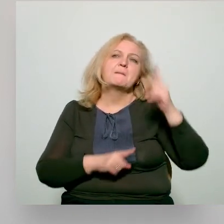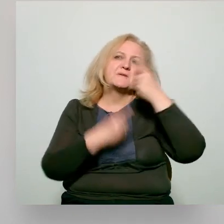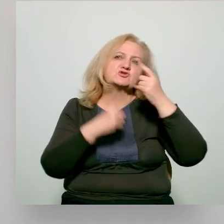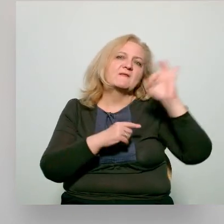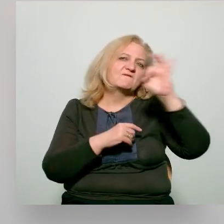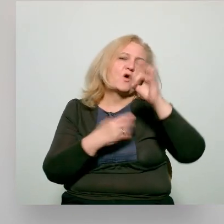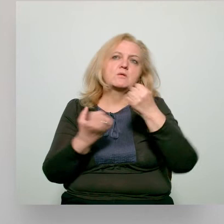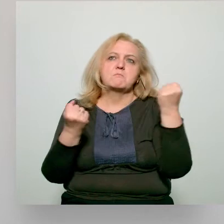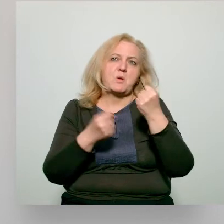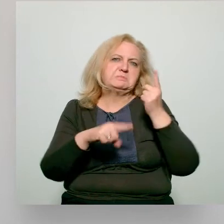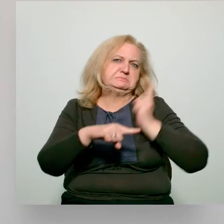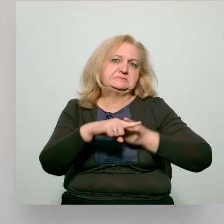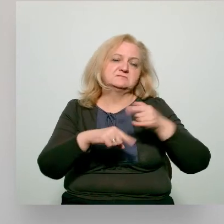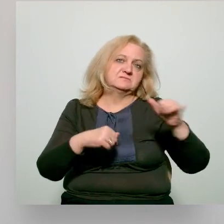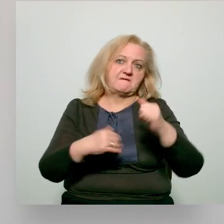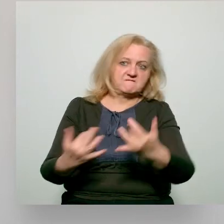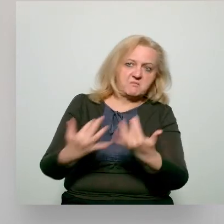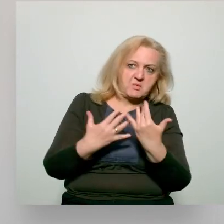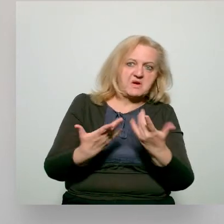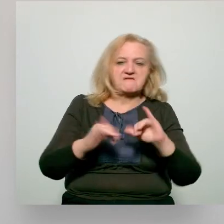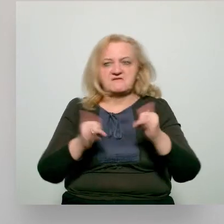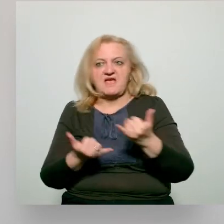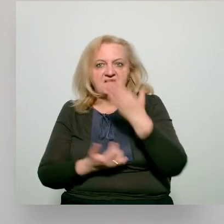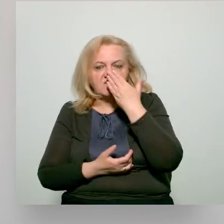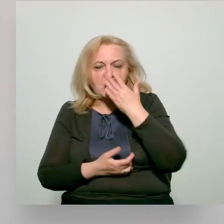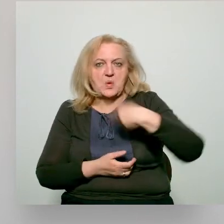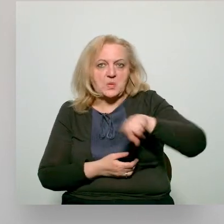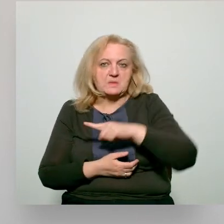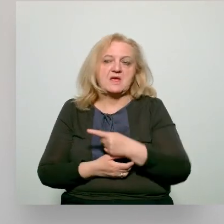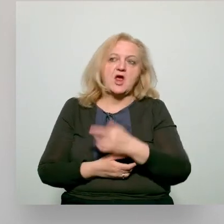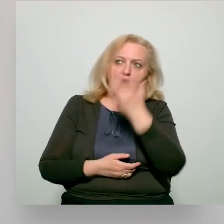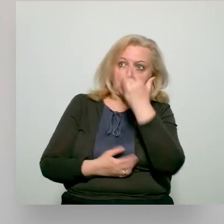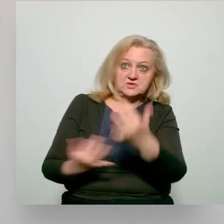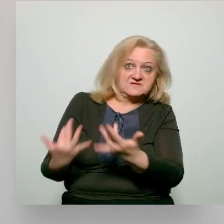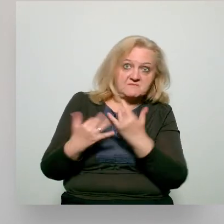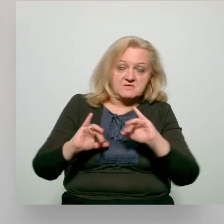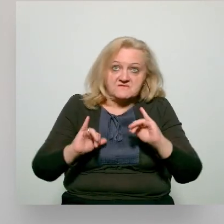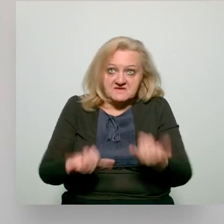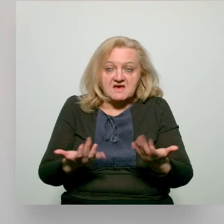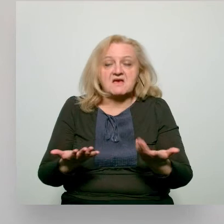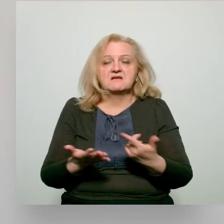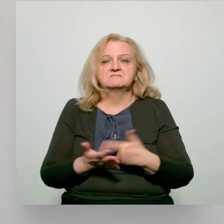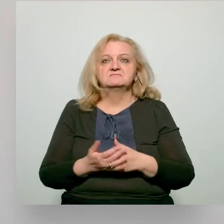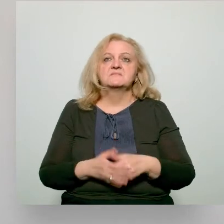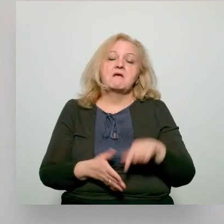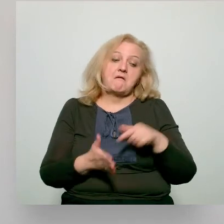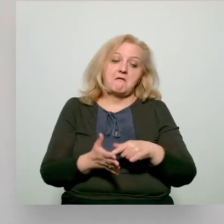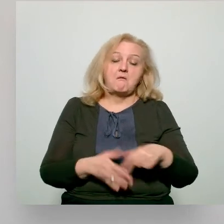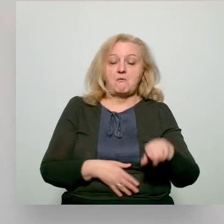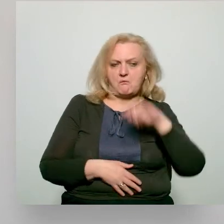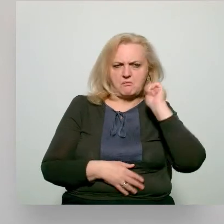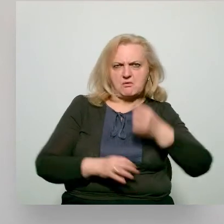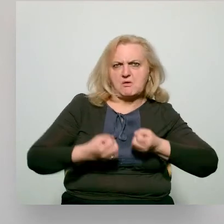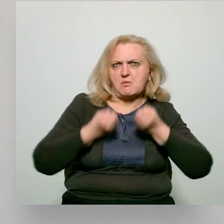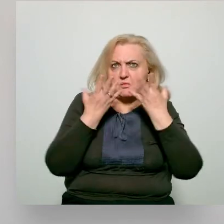na Ukrainie, o wpływy kultury rosyjskiej, o to, na ile kultura ukraińska w ogóle